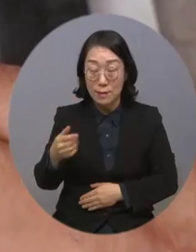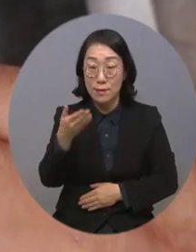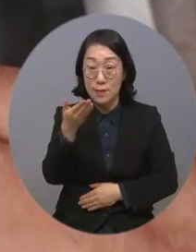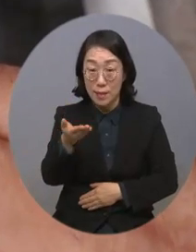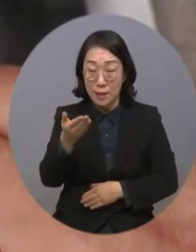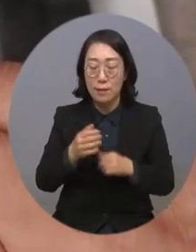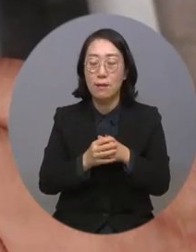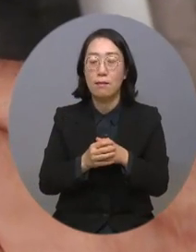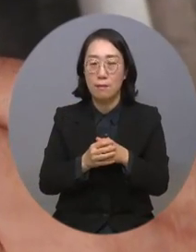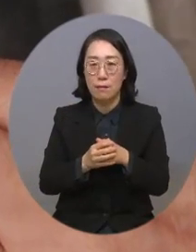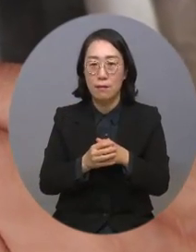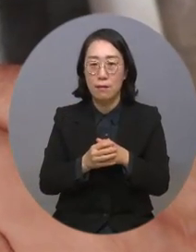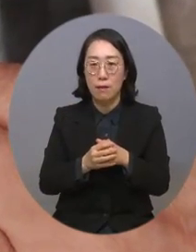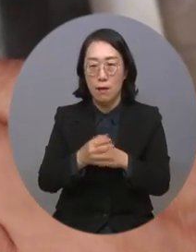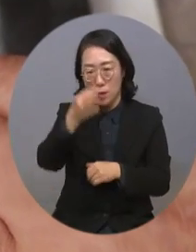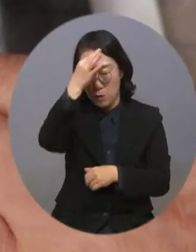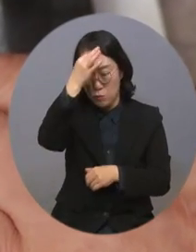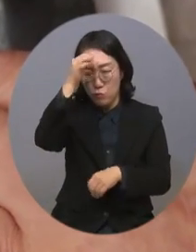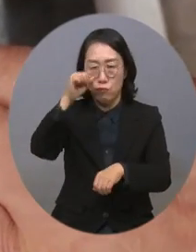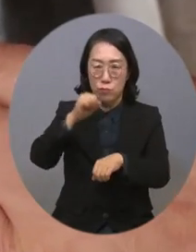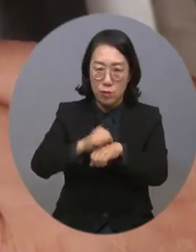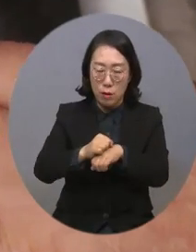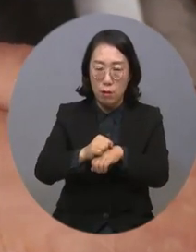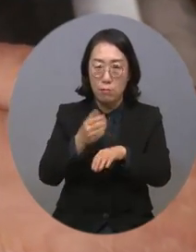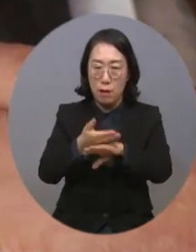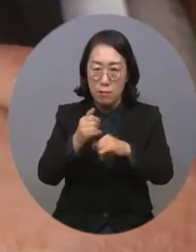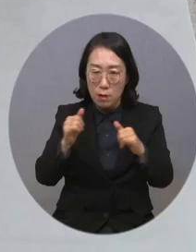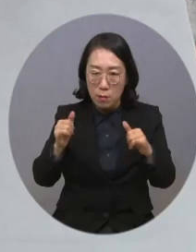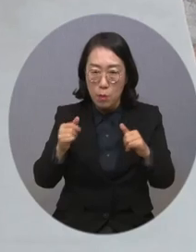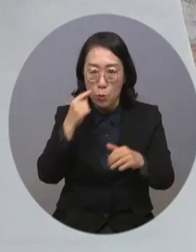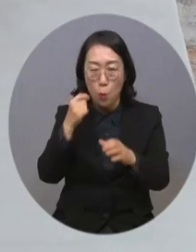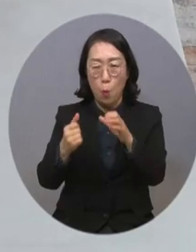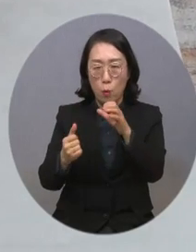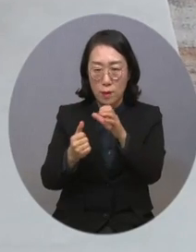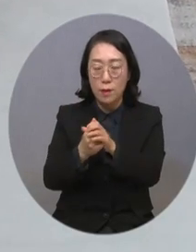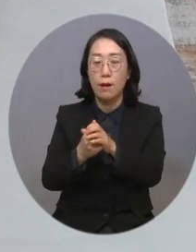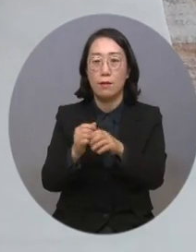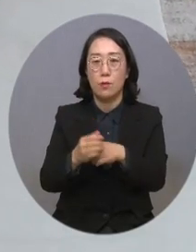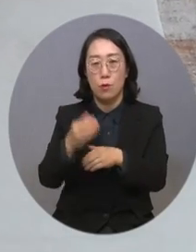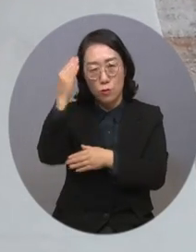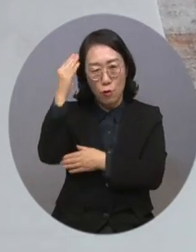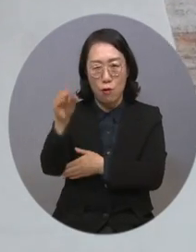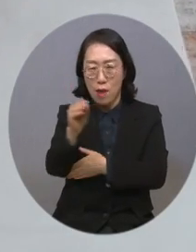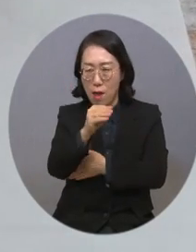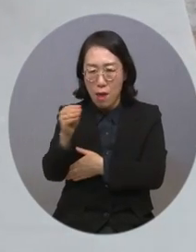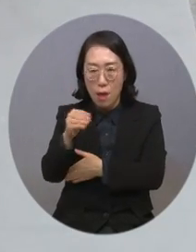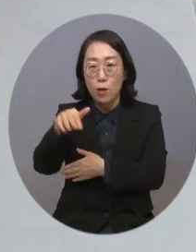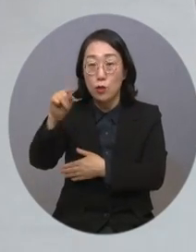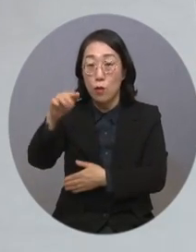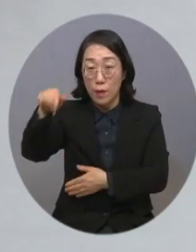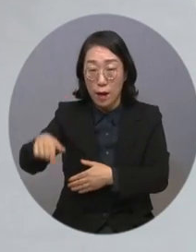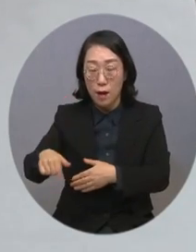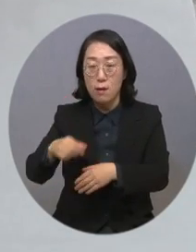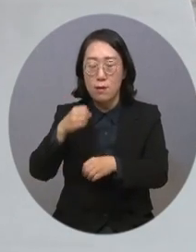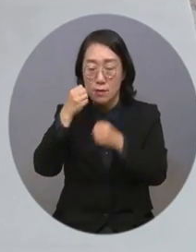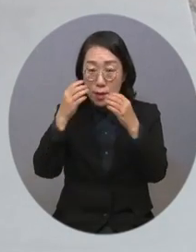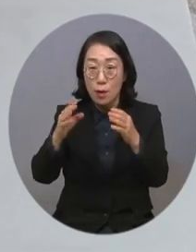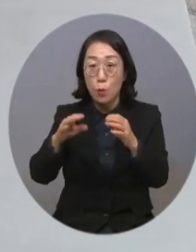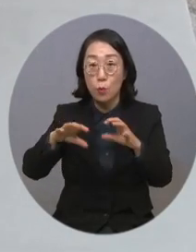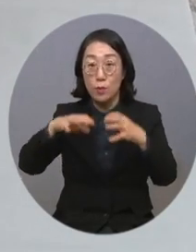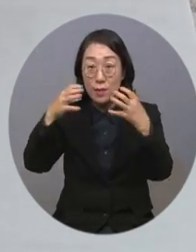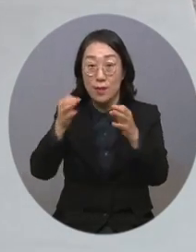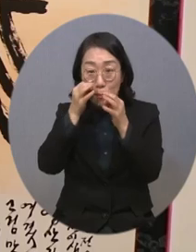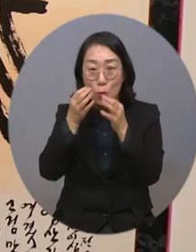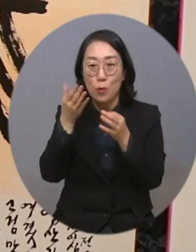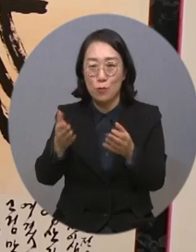예술문화 정각 명인으로서 남다른 시선과 독창성으로 서해 정각 예술 세계에 새로운 지평을 열고